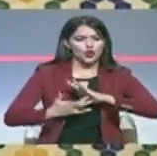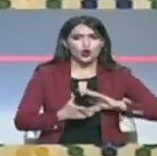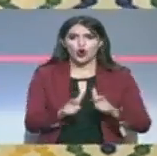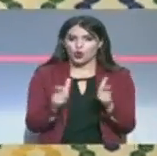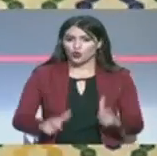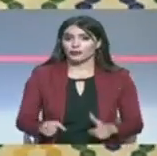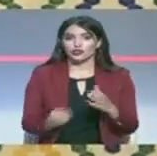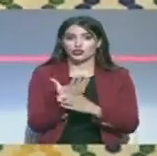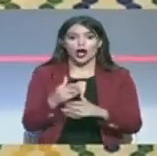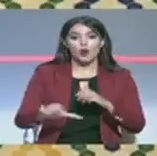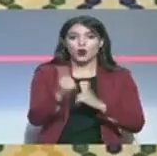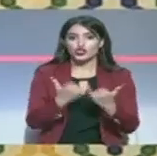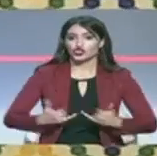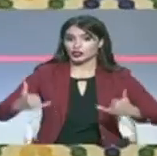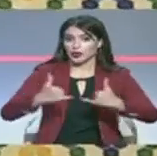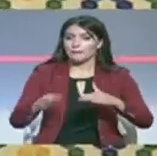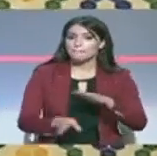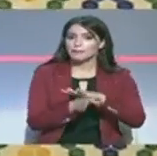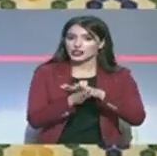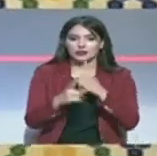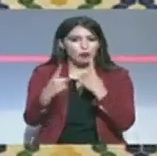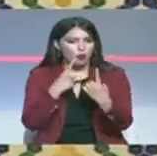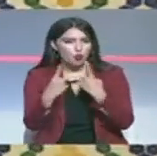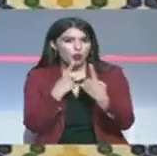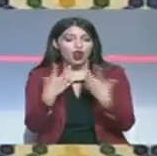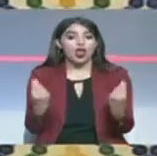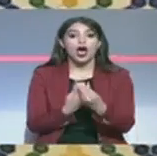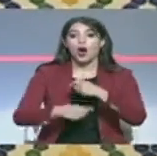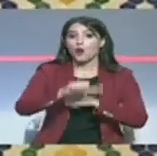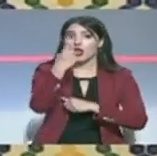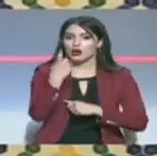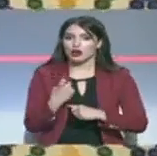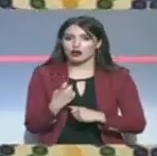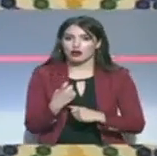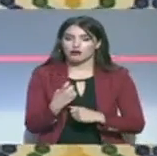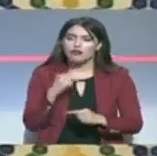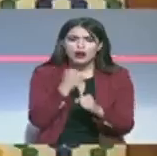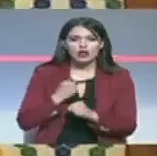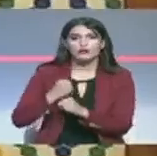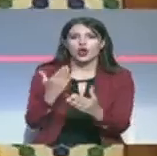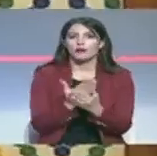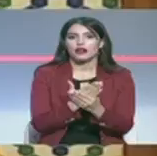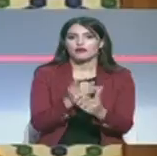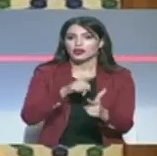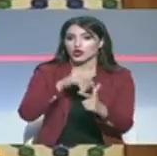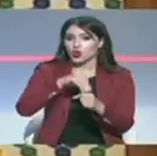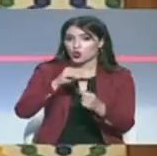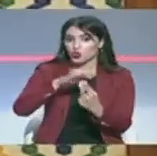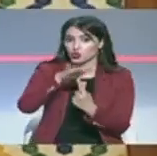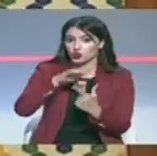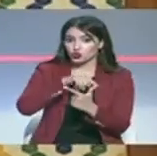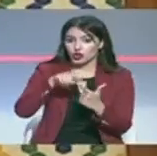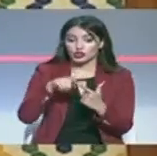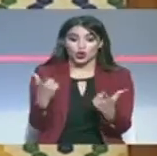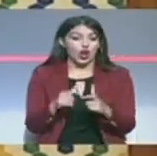الجلسه الاولانيه اللي عملتهم معاهم باش كونا نكبوا منذ اليوم الاول على الملفات. طريقه عمل مع الساده الوزراء تقوم